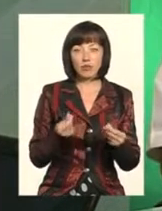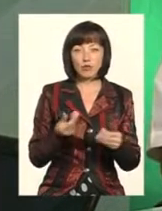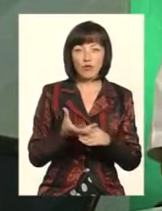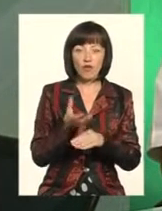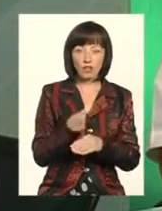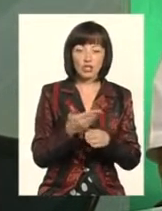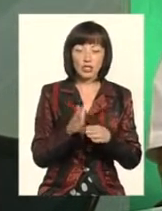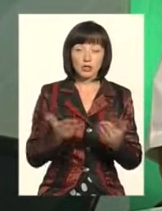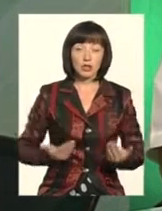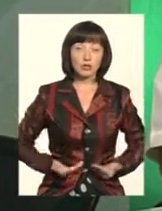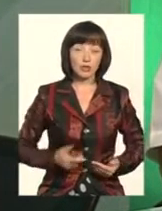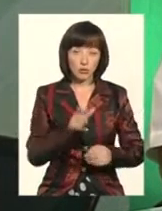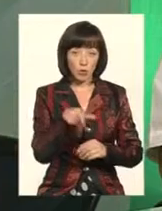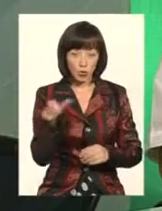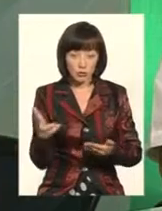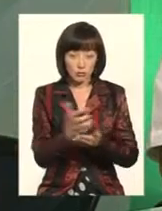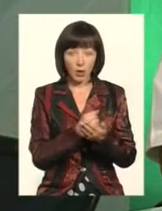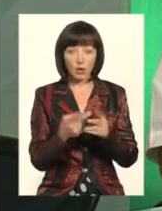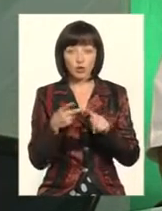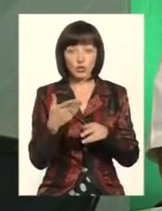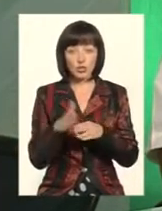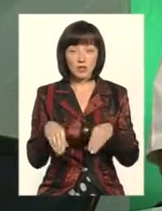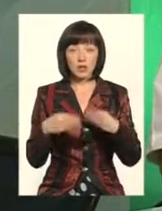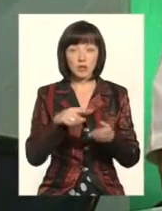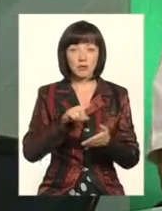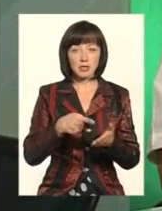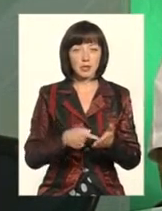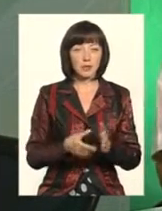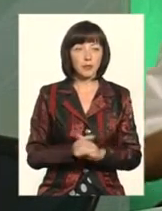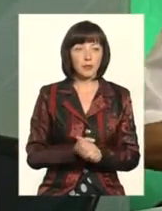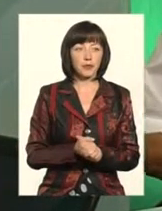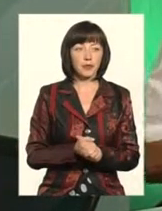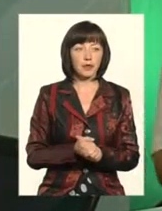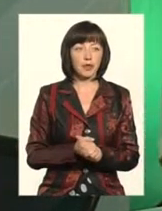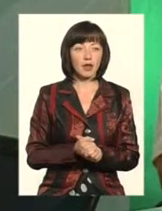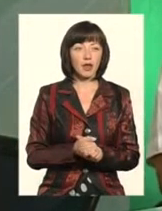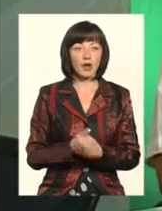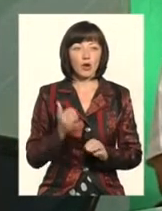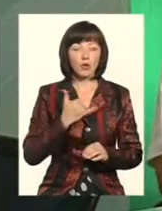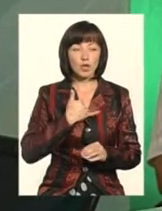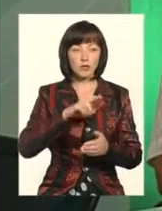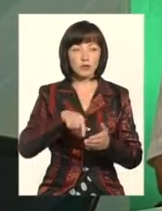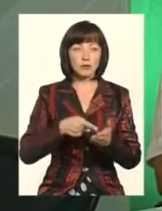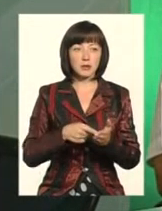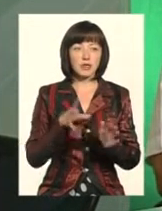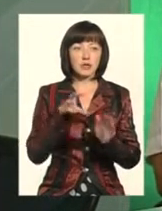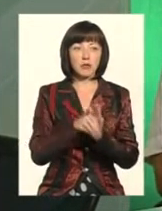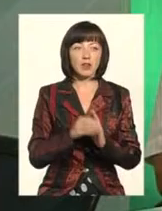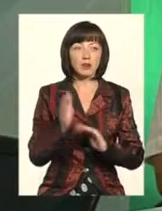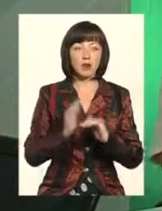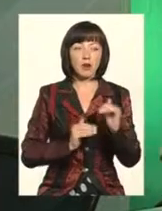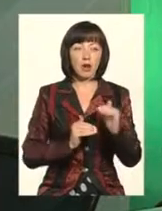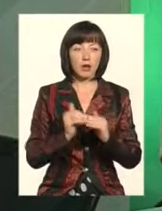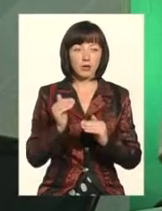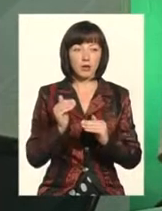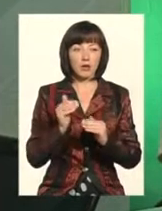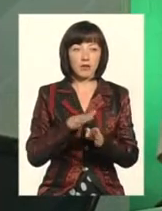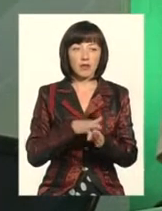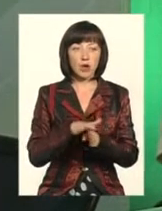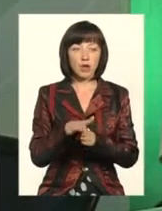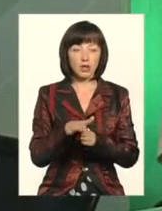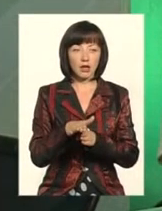частину збирають мешканці, іншу частину додає місто? Хочу сказати про те, що в нас в місті запроваджена практика